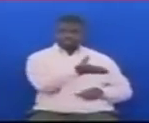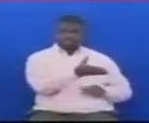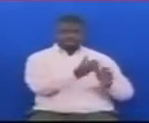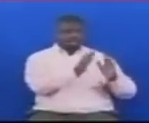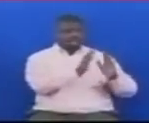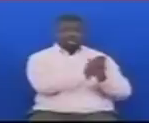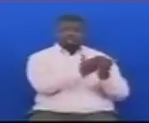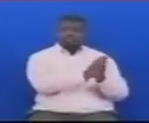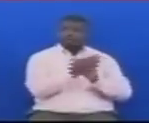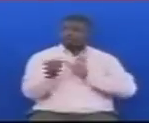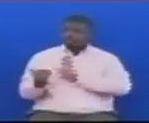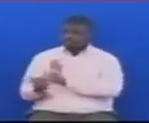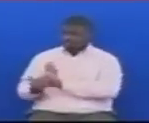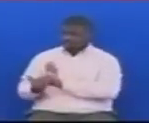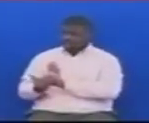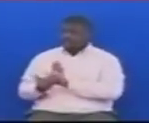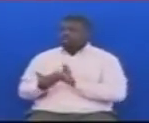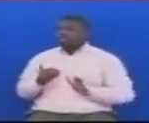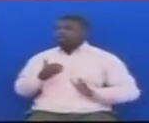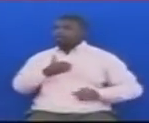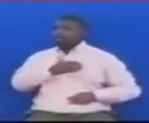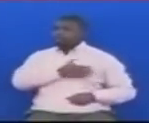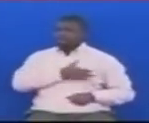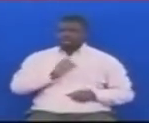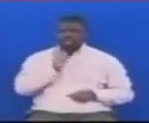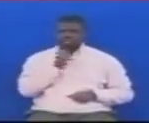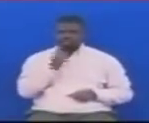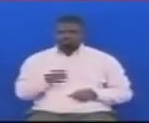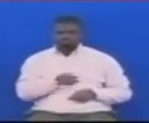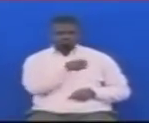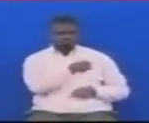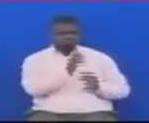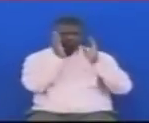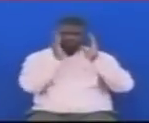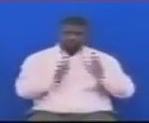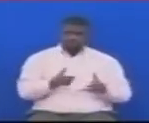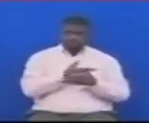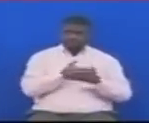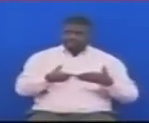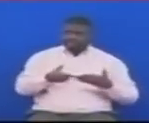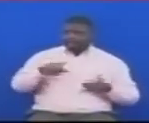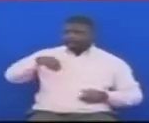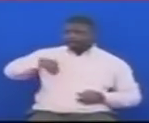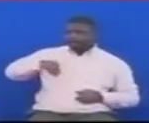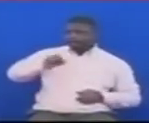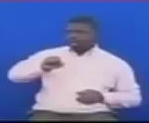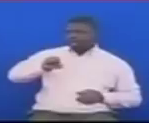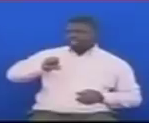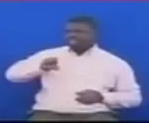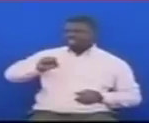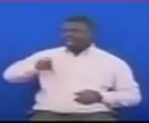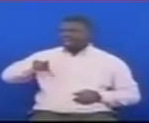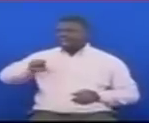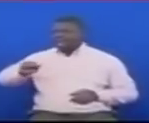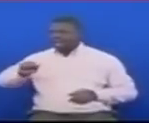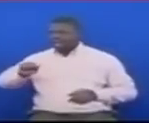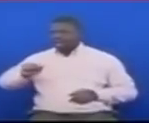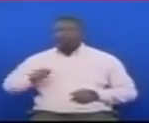Sheria, napenda kujibu swali la mheshimiwa Hassan Elias Masala, mbunge wa Nachingwea, kama